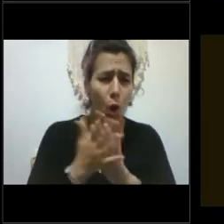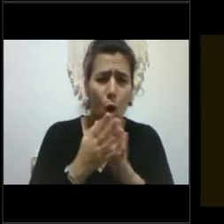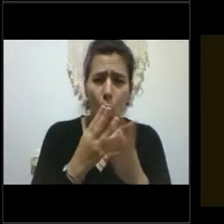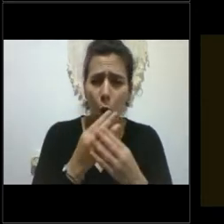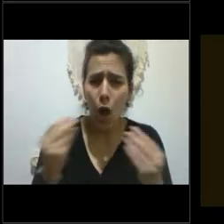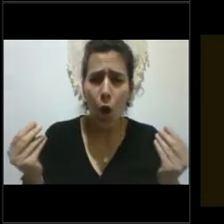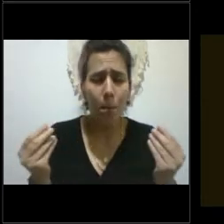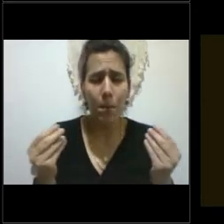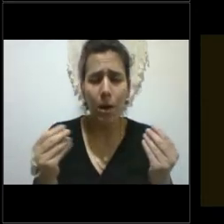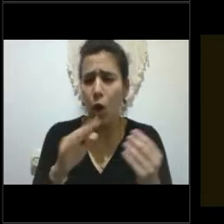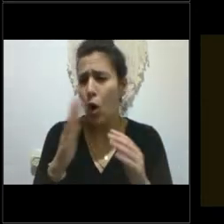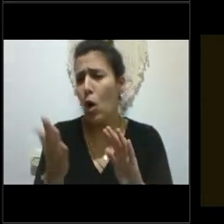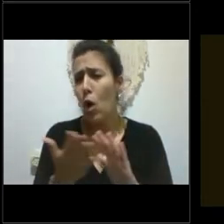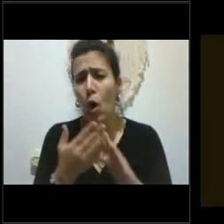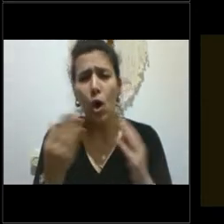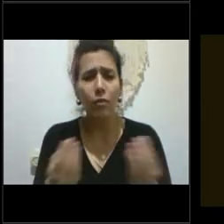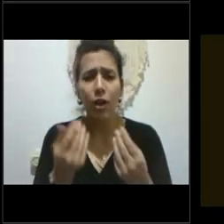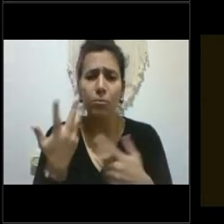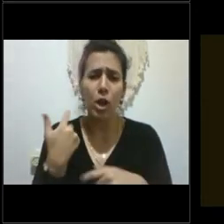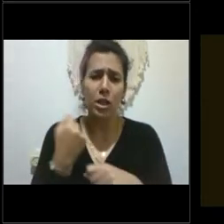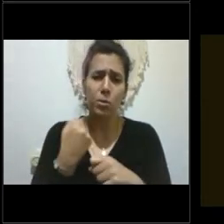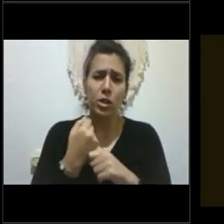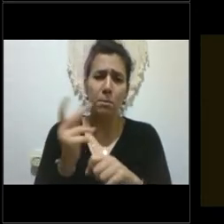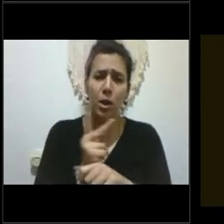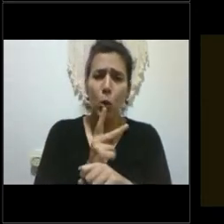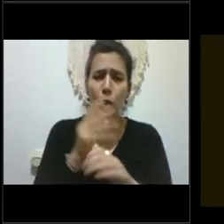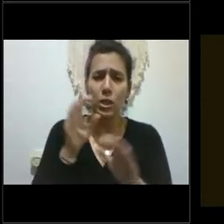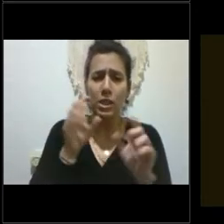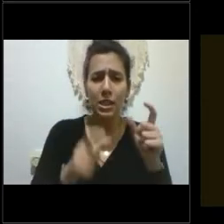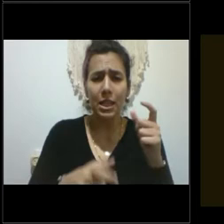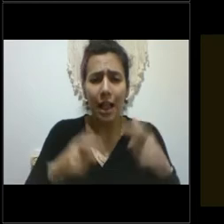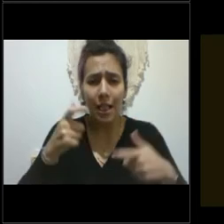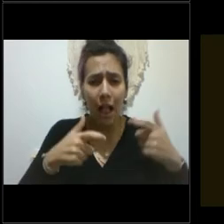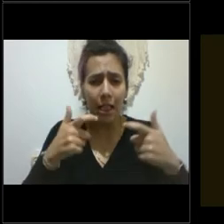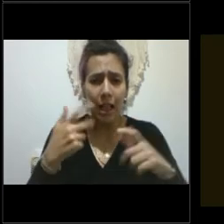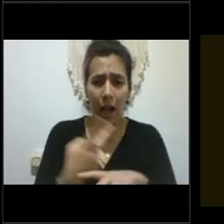נדלן רגיל, אבל המטרה היא להתאים